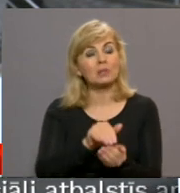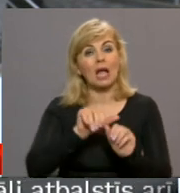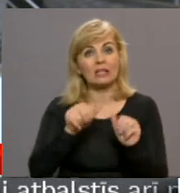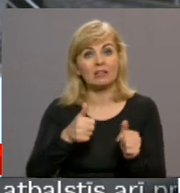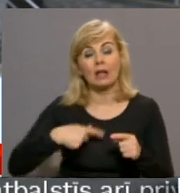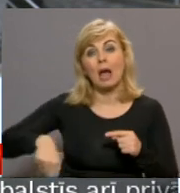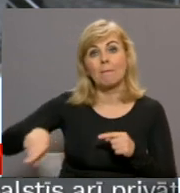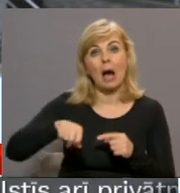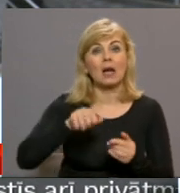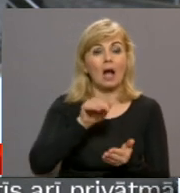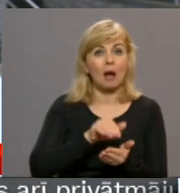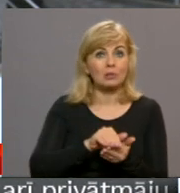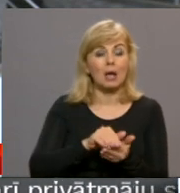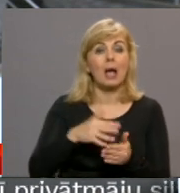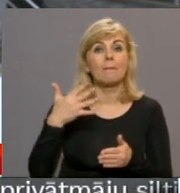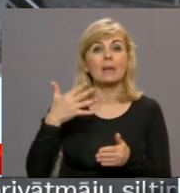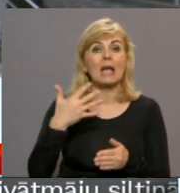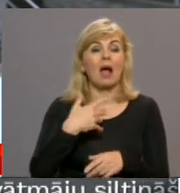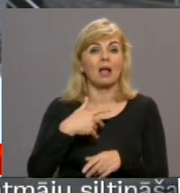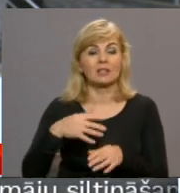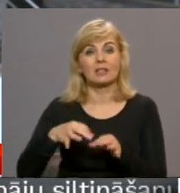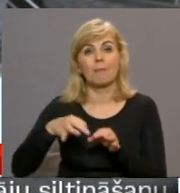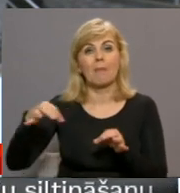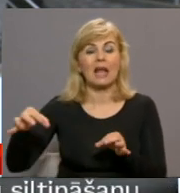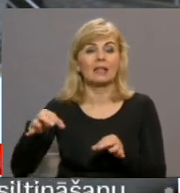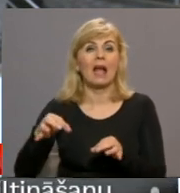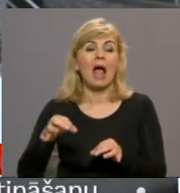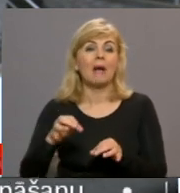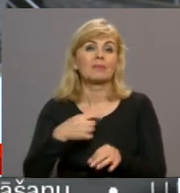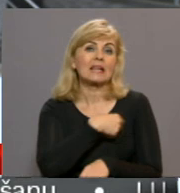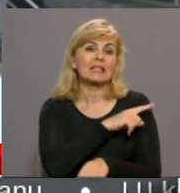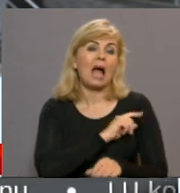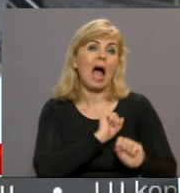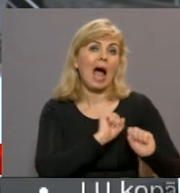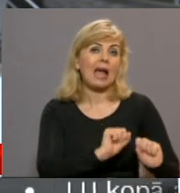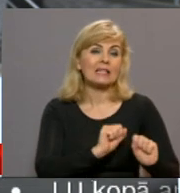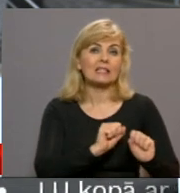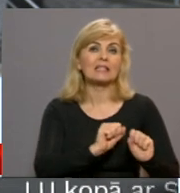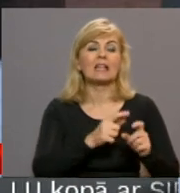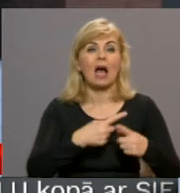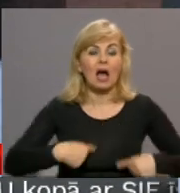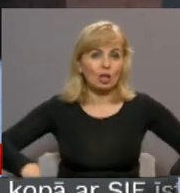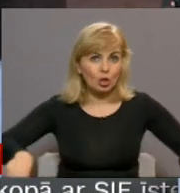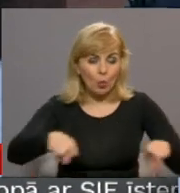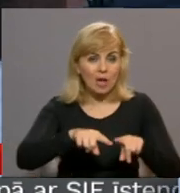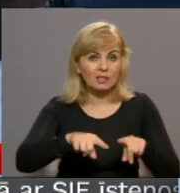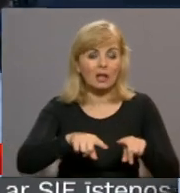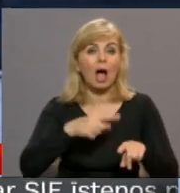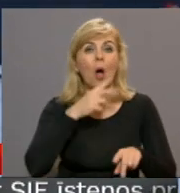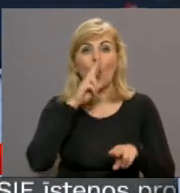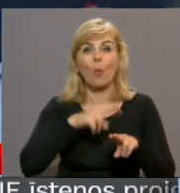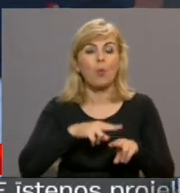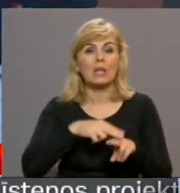apkārt kapsētām ir 500 metru sanitāra aizsarga josla, kas nozīmē, ka tur dzermā ūdens urbuma nav iespējama. Mēs arī nevaram